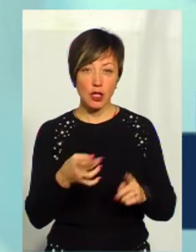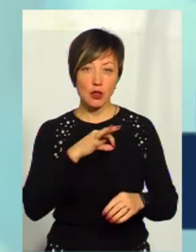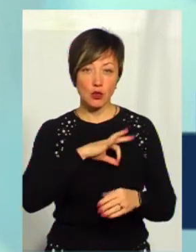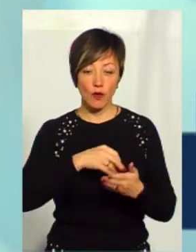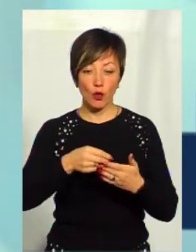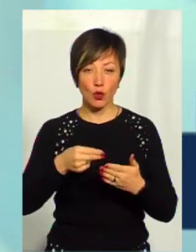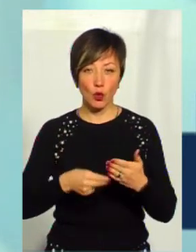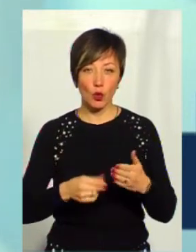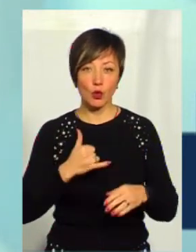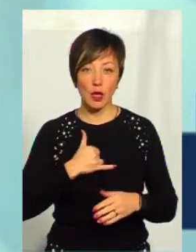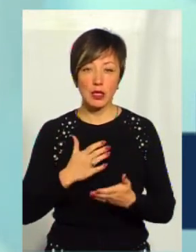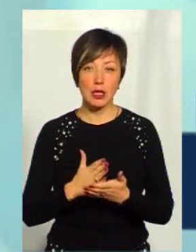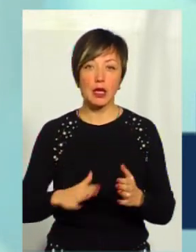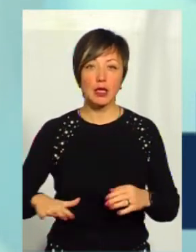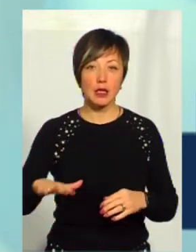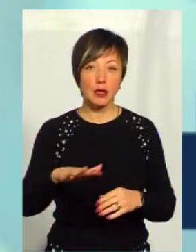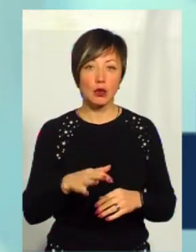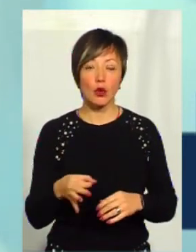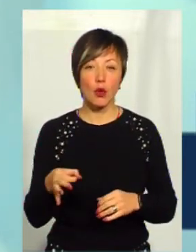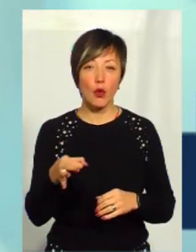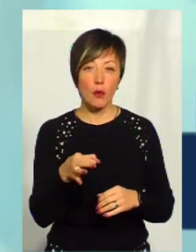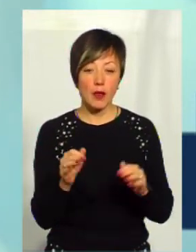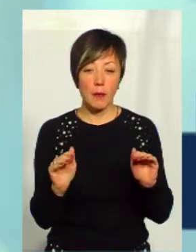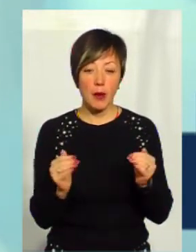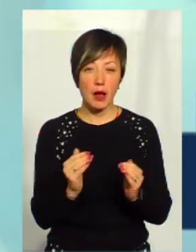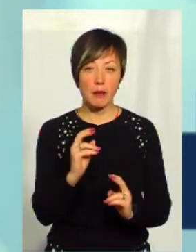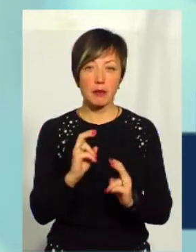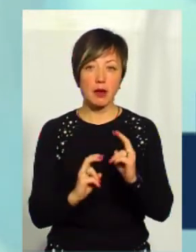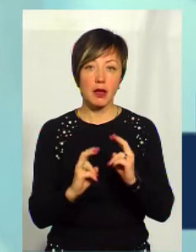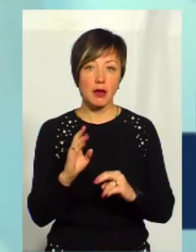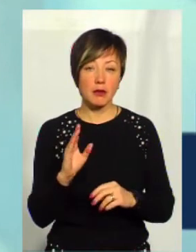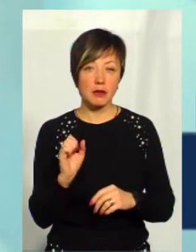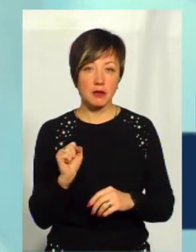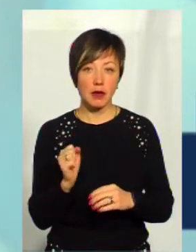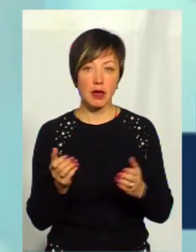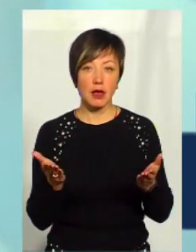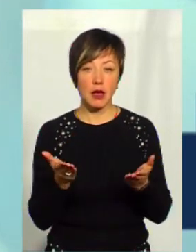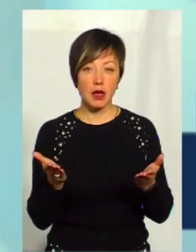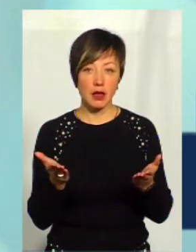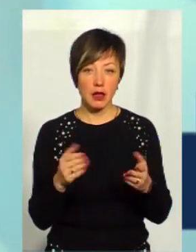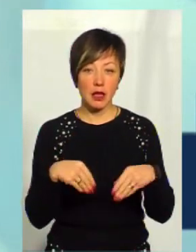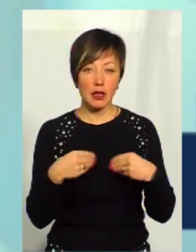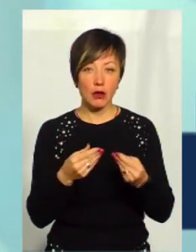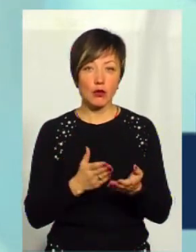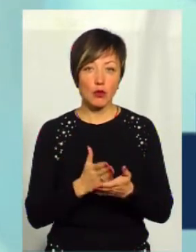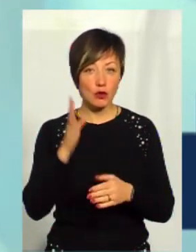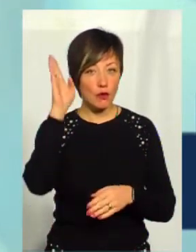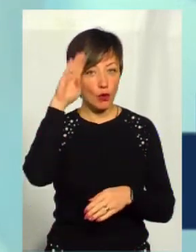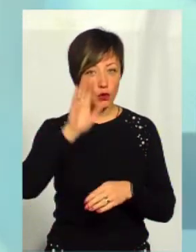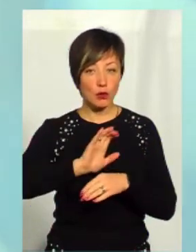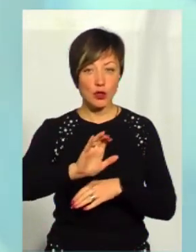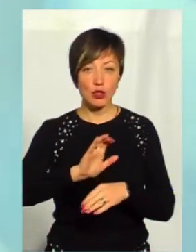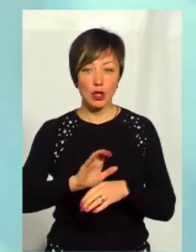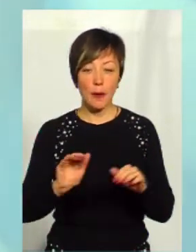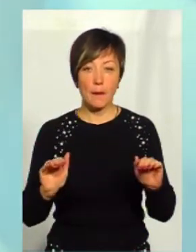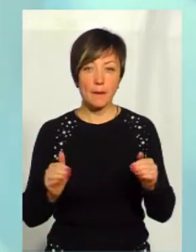довідки. У нас є на території області, скажімо так, малі підприємства, які надають послуги з водопостачання,